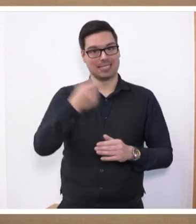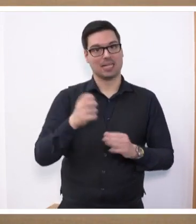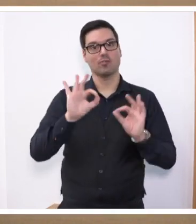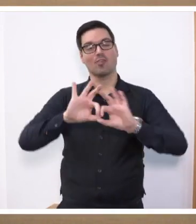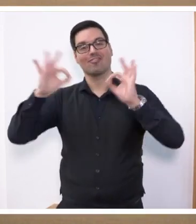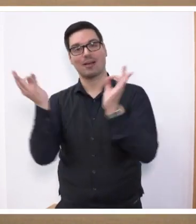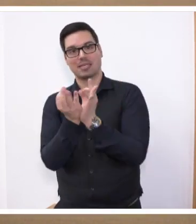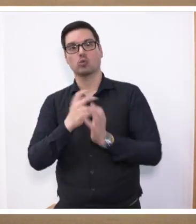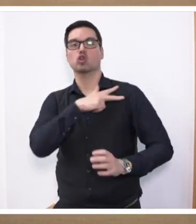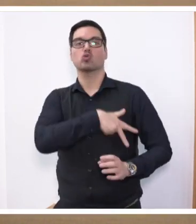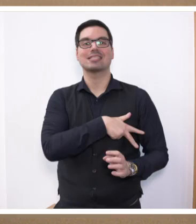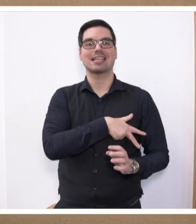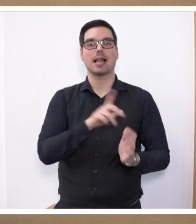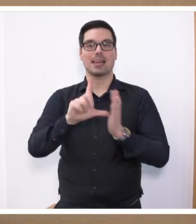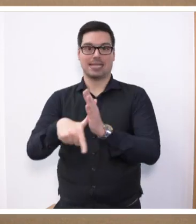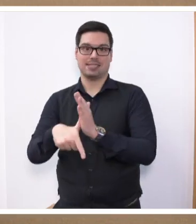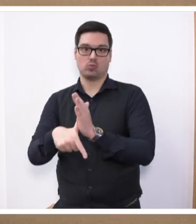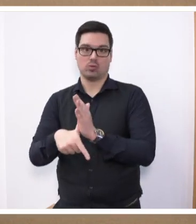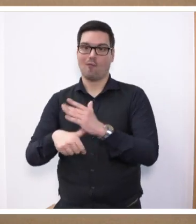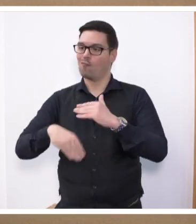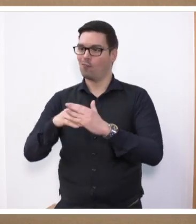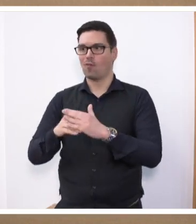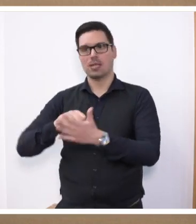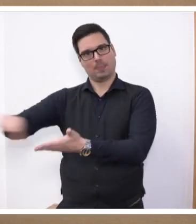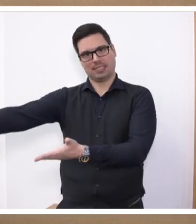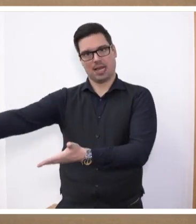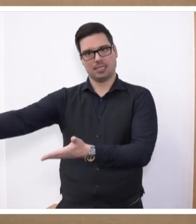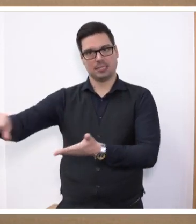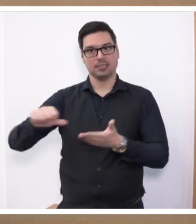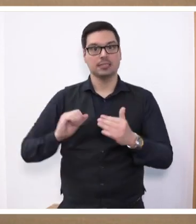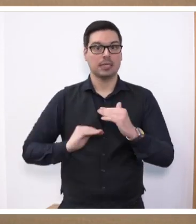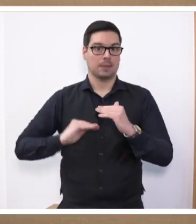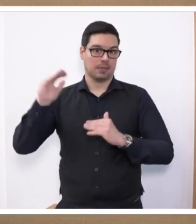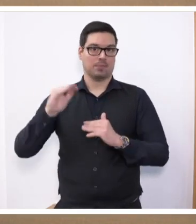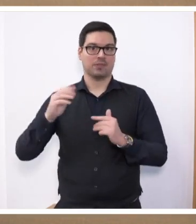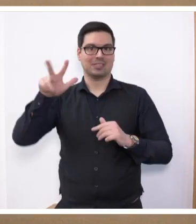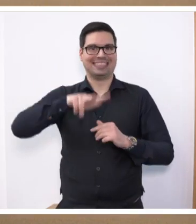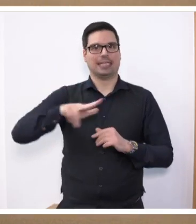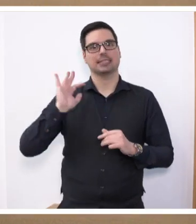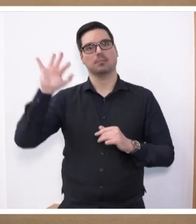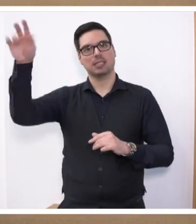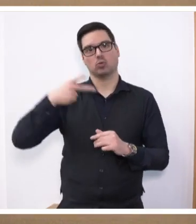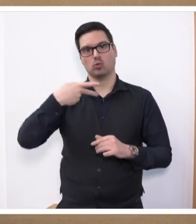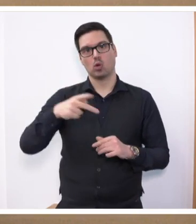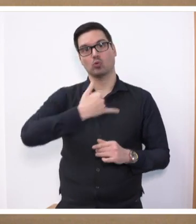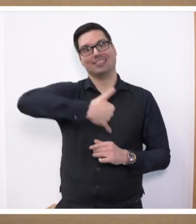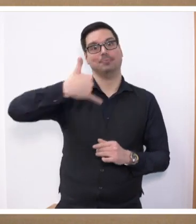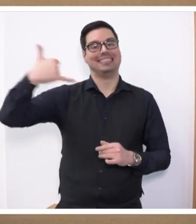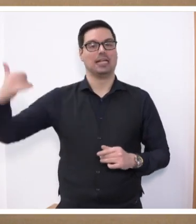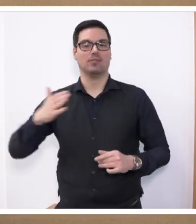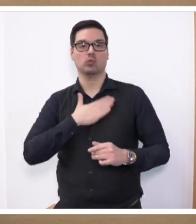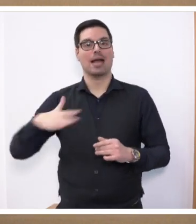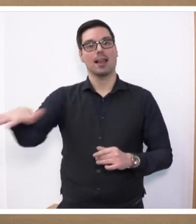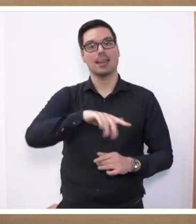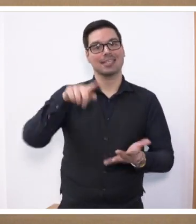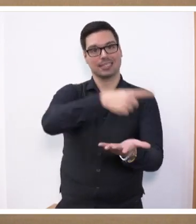im Sozialleistungsbezug übernehmen. Dadurch werden zusätzliche Mittel, und zwar in Höhe von 13 Millionen jährlich, für unsere Landkreise